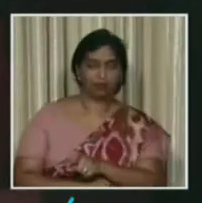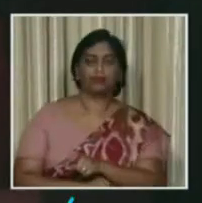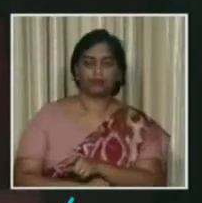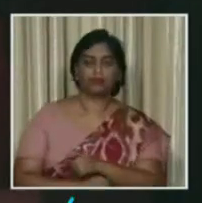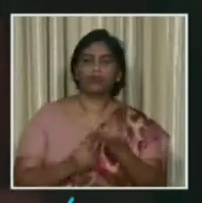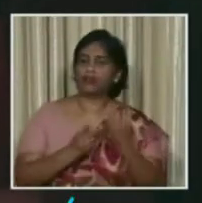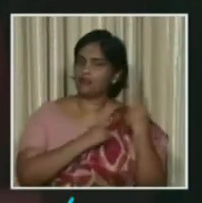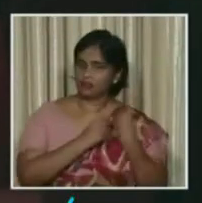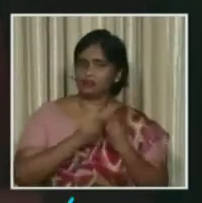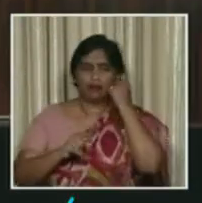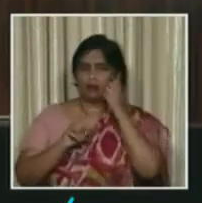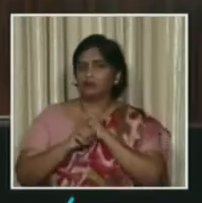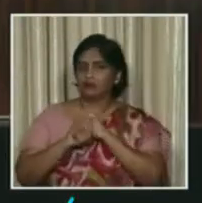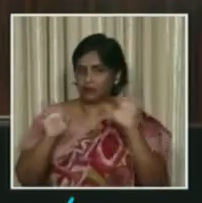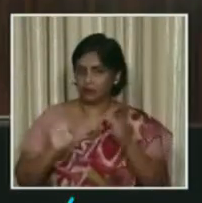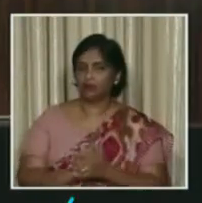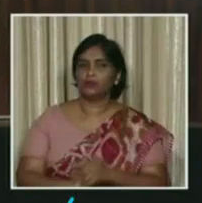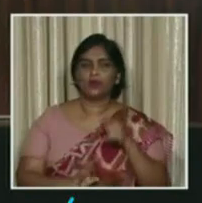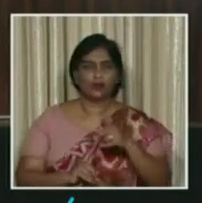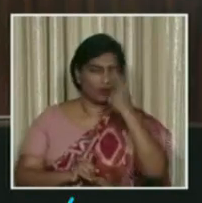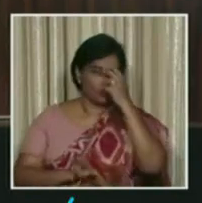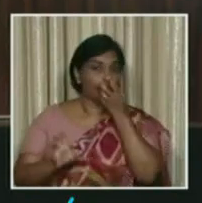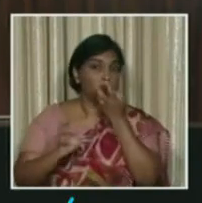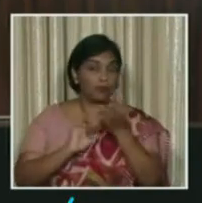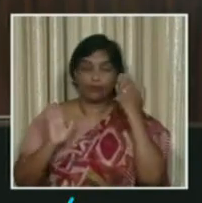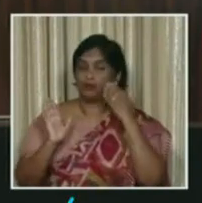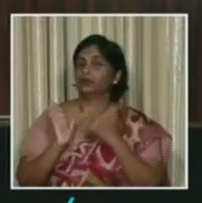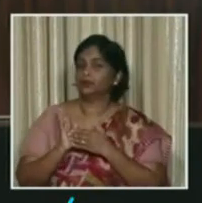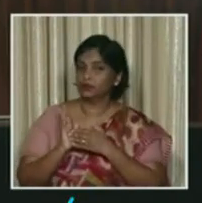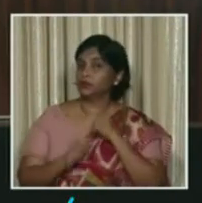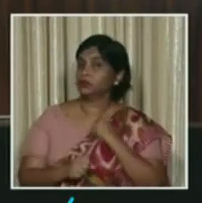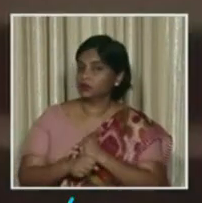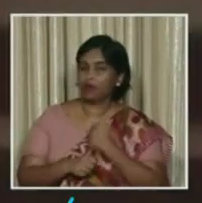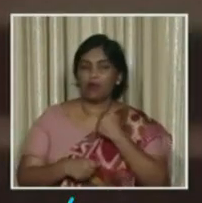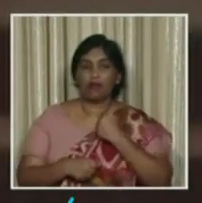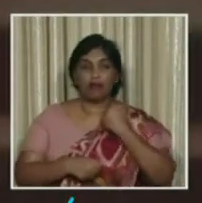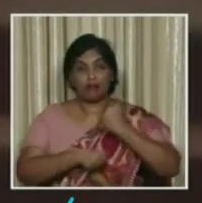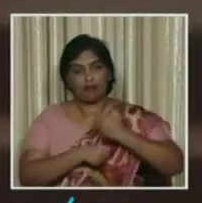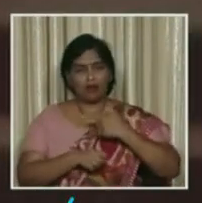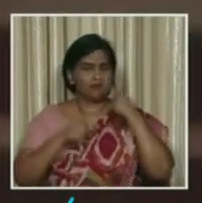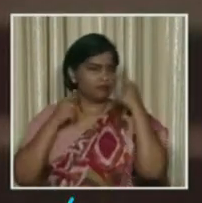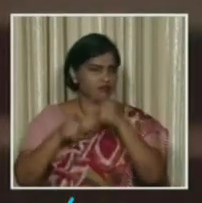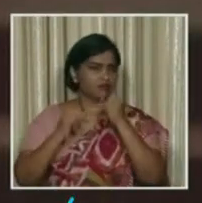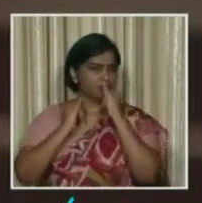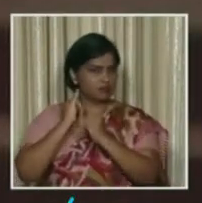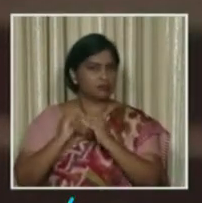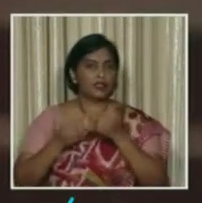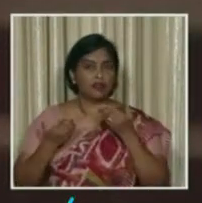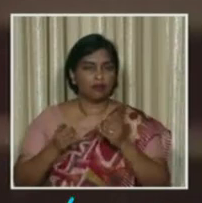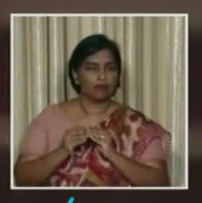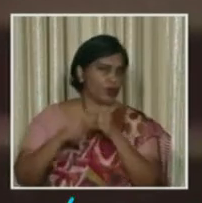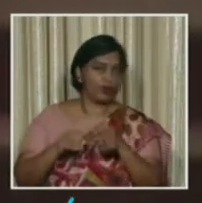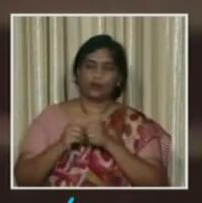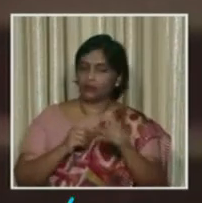පාර දෙන්න මේක හොයලා බලන්න. මේ පාස්කු ප්‍රහාරය පිළිබඳව රජයට හා ආණ්ඩුවට චෝදනාවක් එල්ල කරන්න වක්‍රාකාරයෙන්